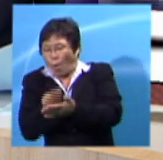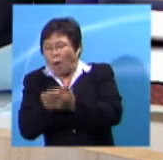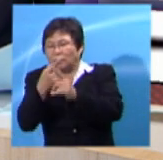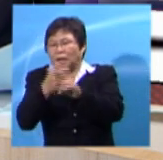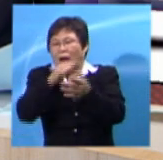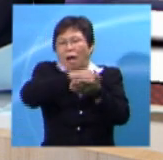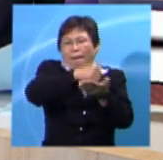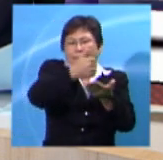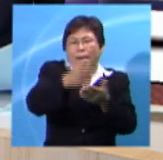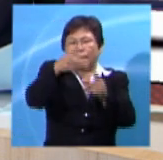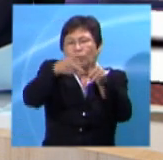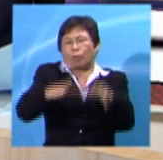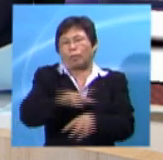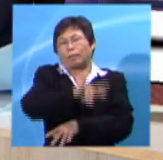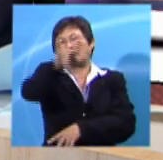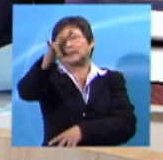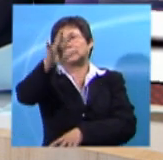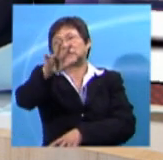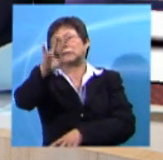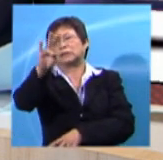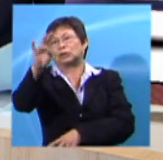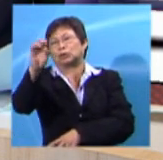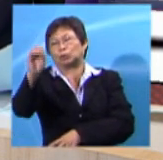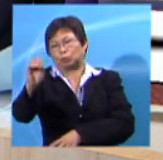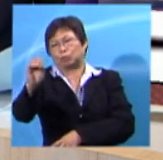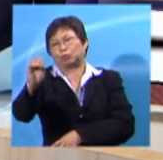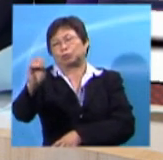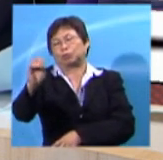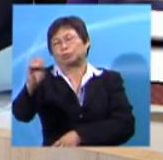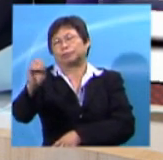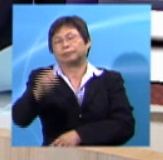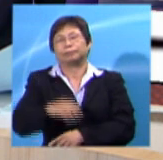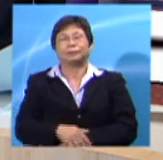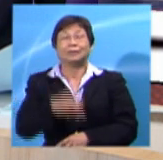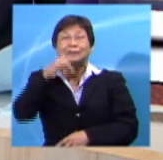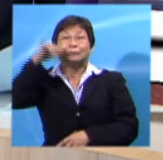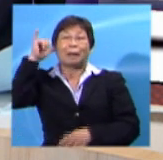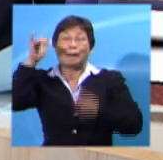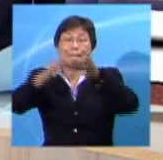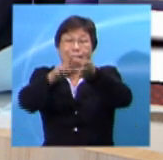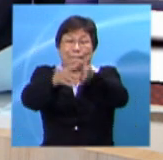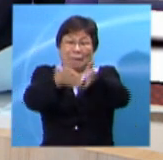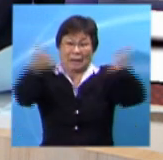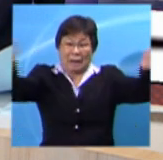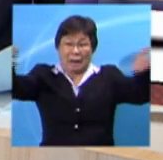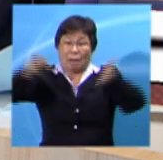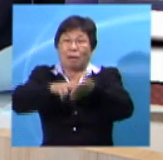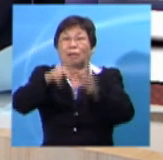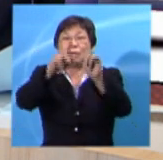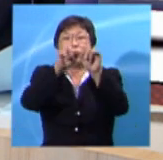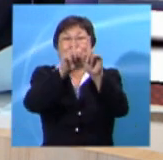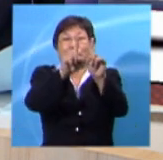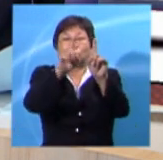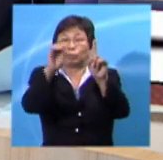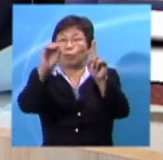daripada akaun penumpang pesawat Mas 370 semalam media melaporkan sebanyak